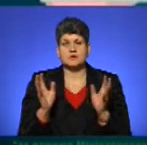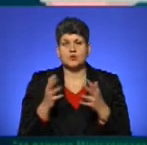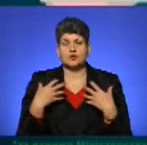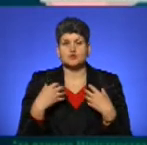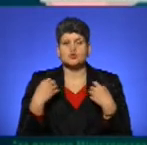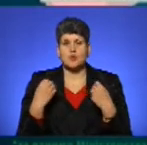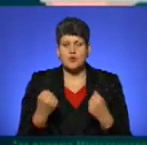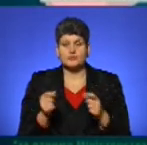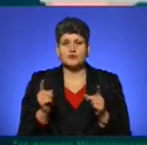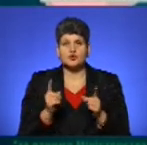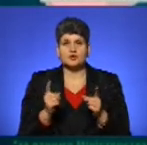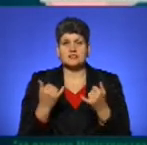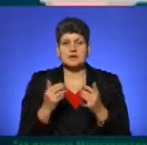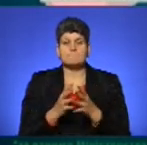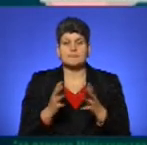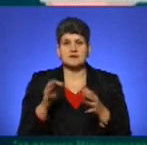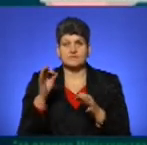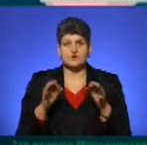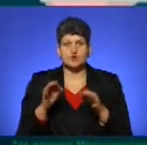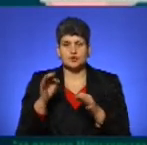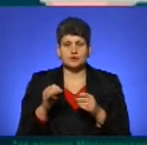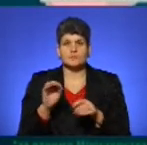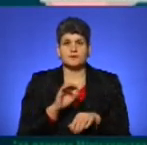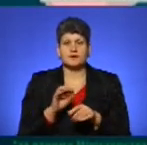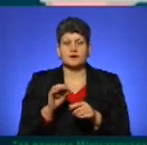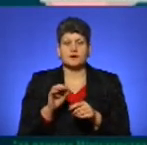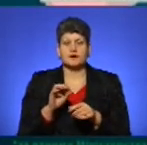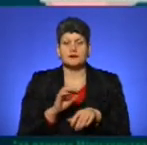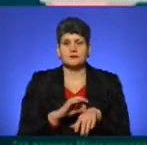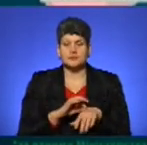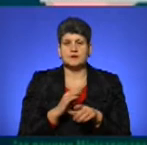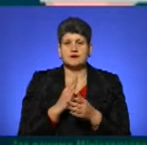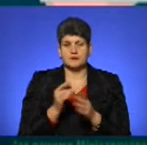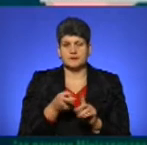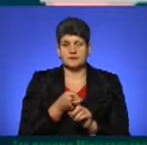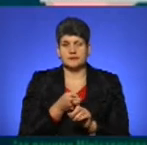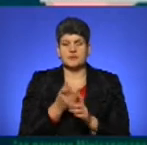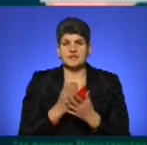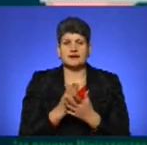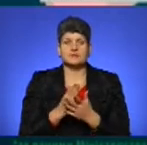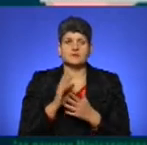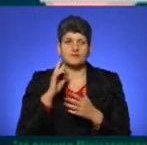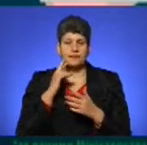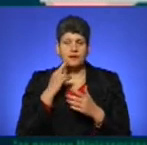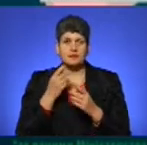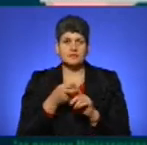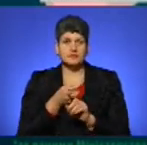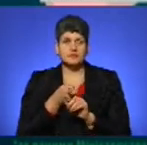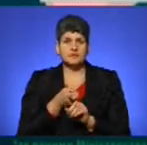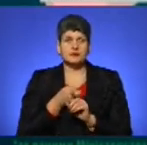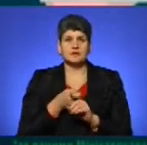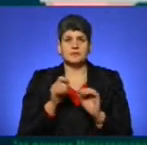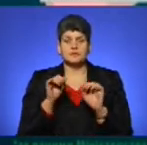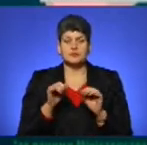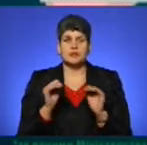здоров'я, що зараз найбільший відсоток інфікування йде саме через статевий шлях, на наступній щаблині парентеральним шляхом та